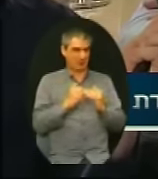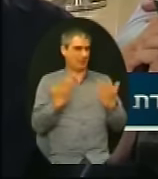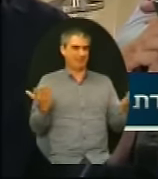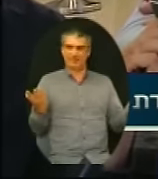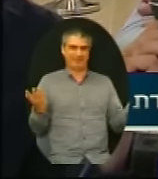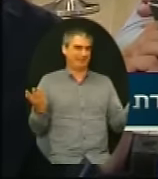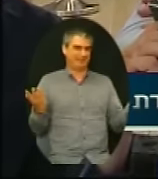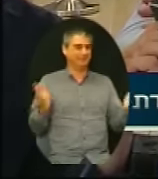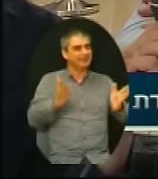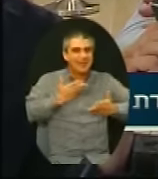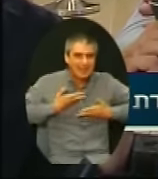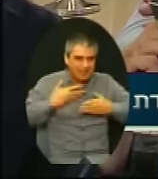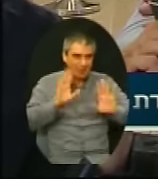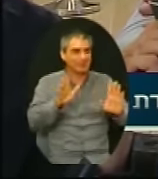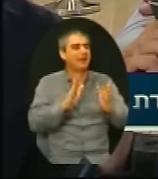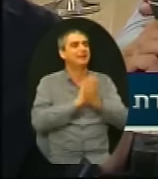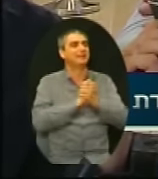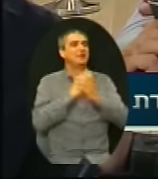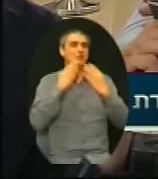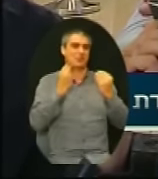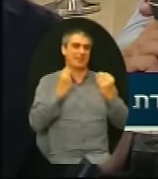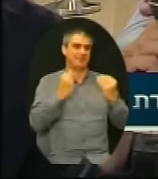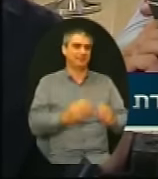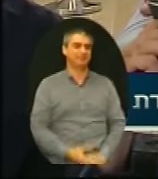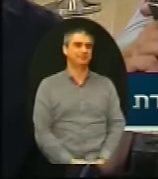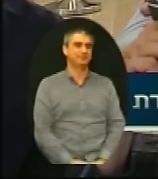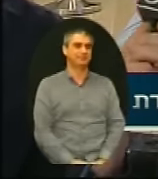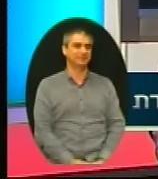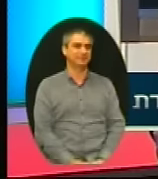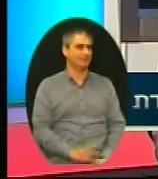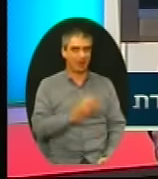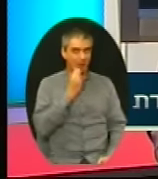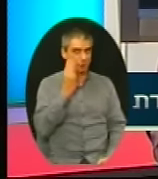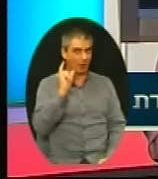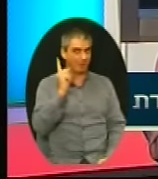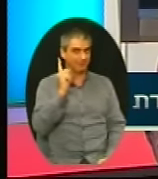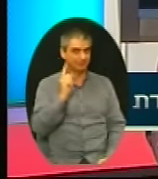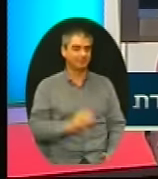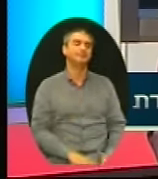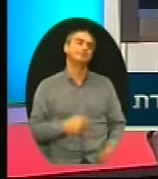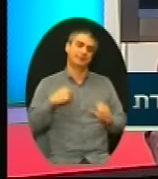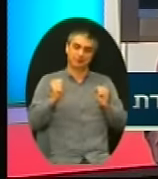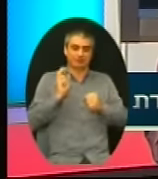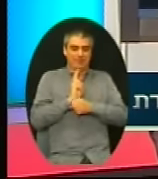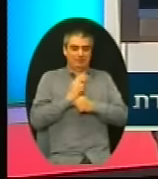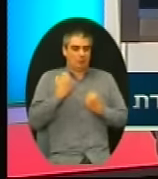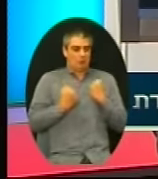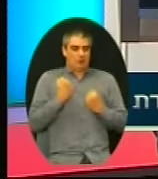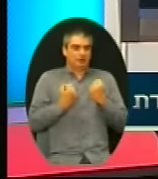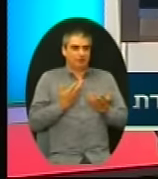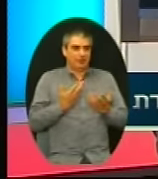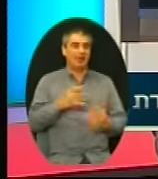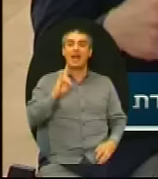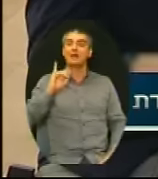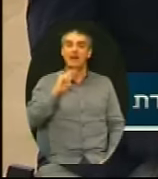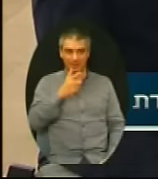כן, התקבלת. חבר הכנסת אילן גילאון, תודה רבה לך. ביי. צחי, אל תאכל הרבה. תודה גם לך. אני אשתדל, צריך לשמור גם על כושר, כמו שאמרנו חג